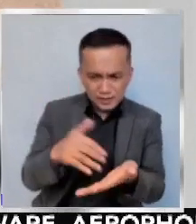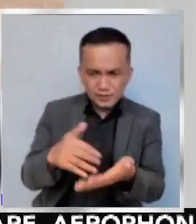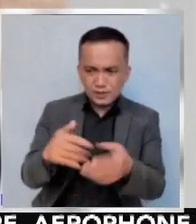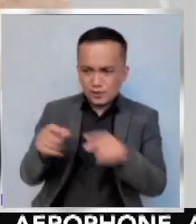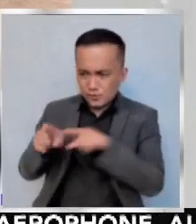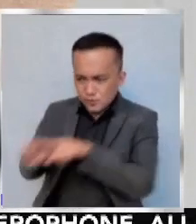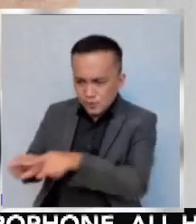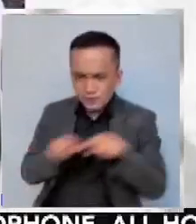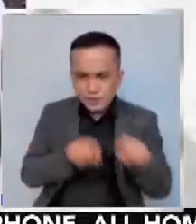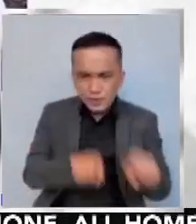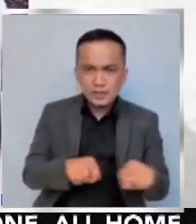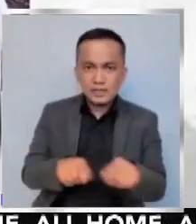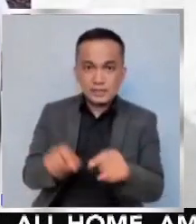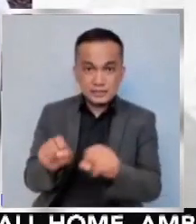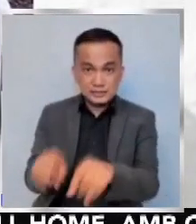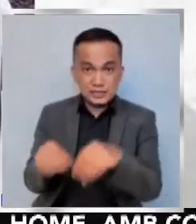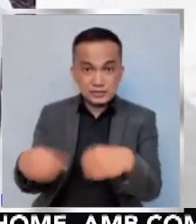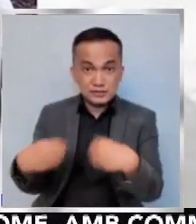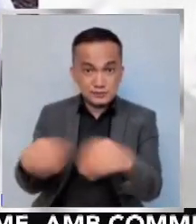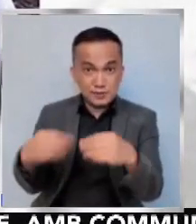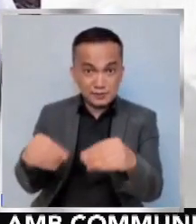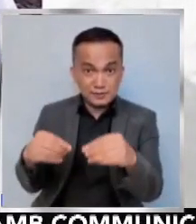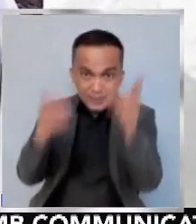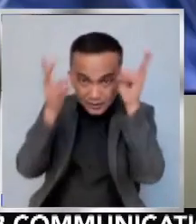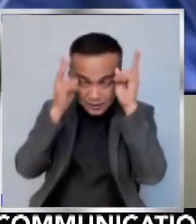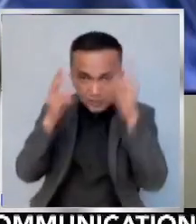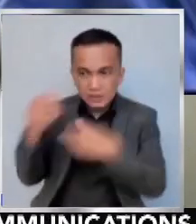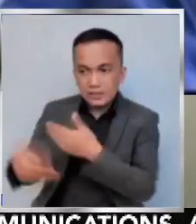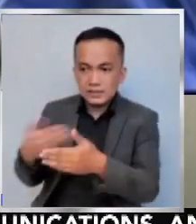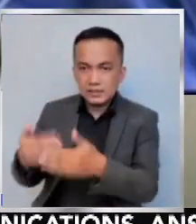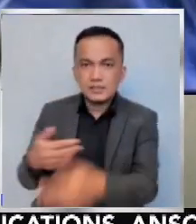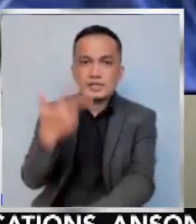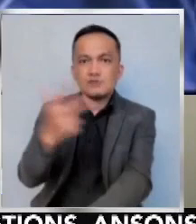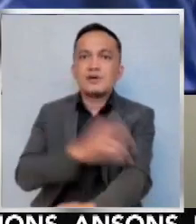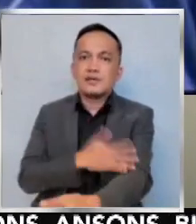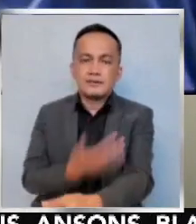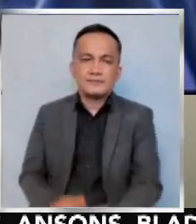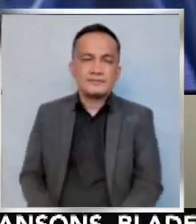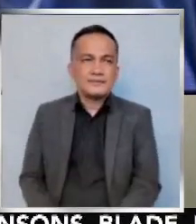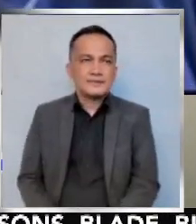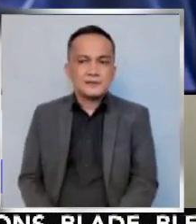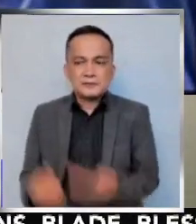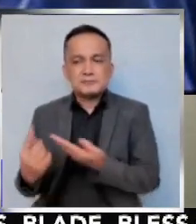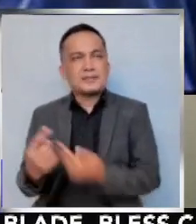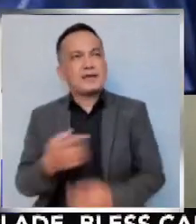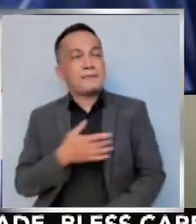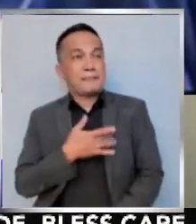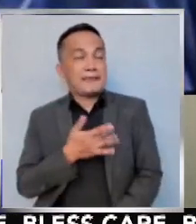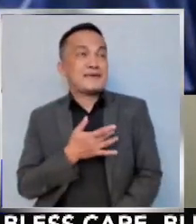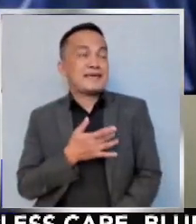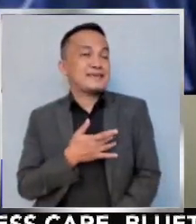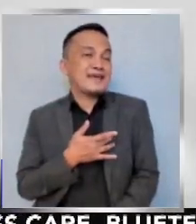ng gulay at nag-aasikaso ng tatlong anak. Pakiramdam ko po, ang saya-saya po.